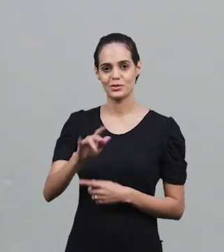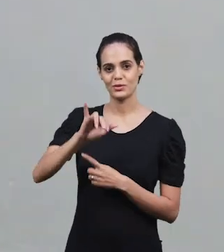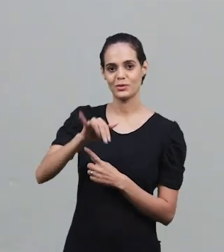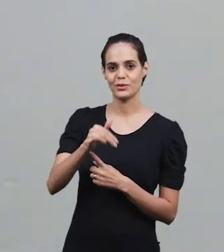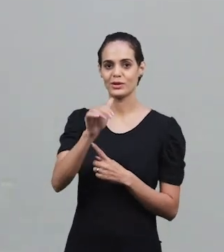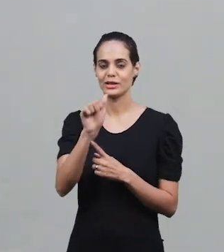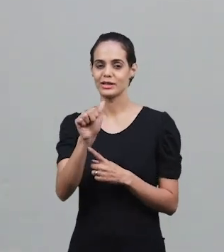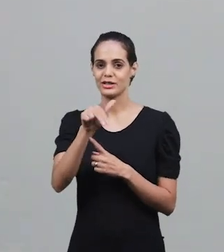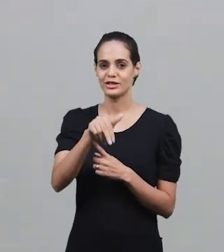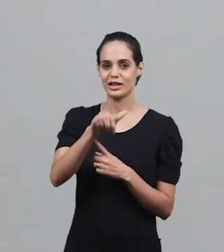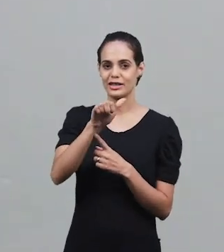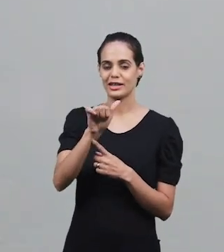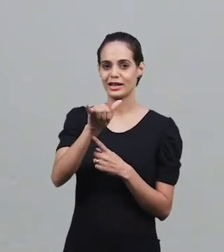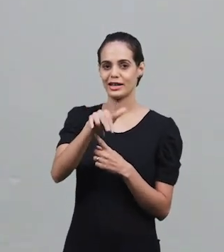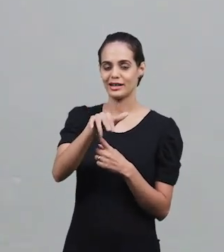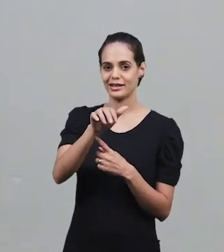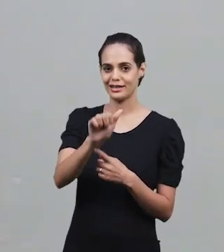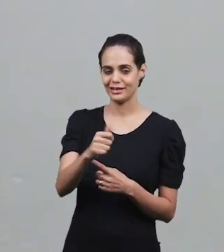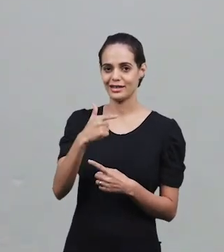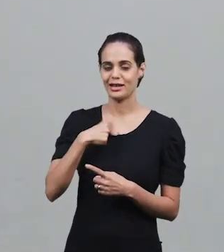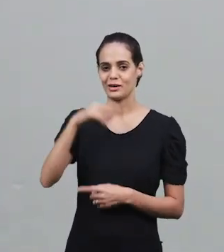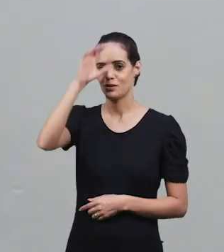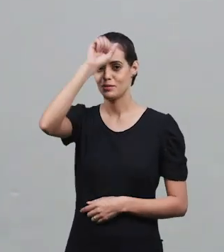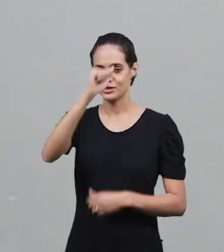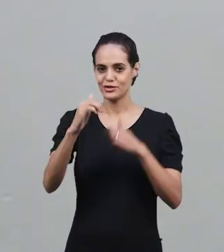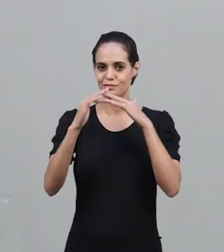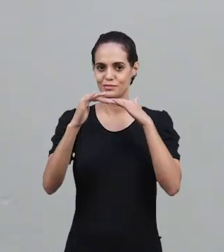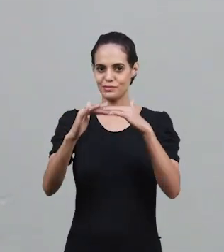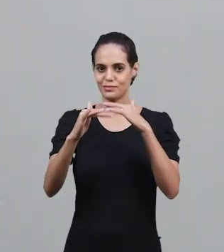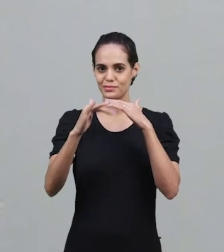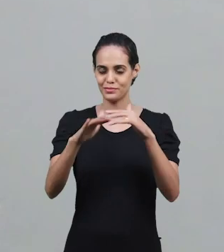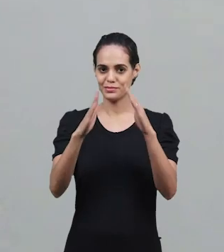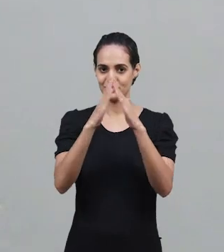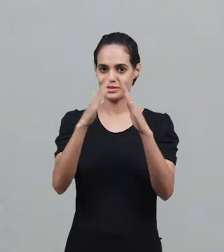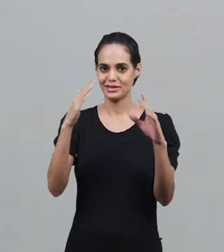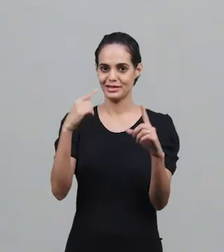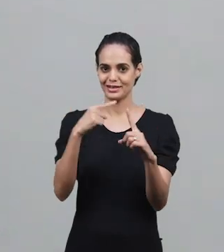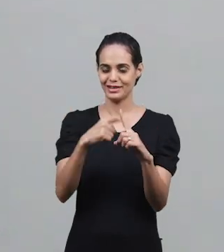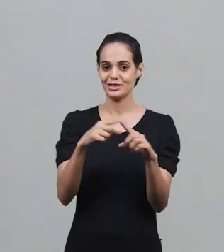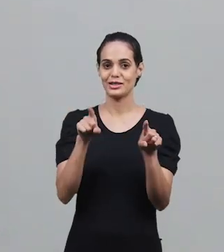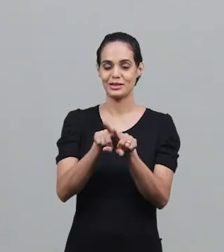la sœur Janaïne, j'ai appris à jouer la flûte douce et je